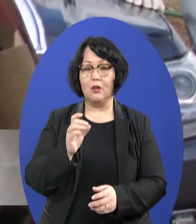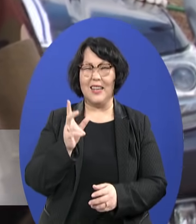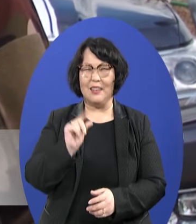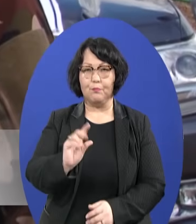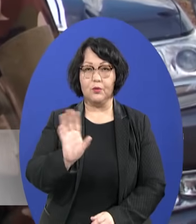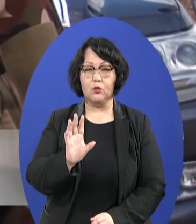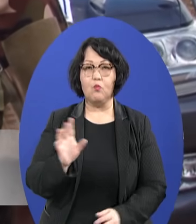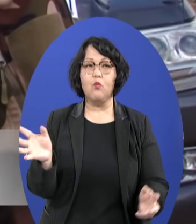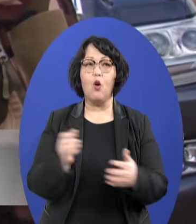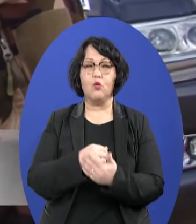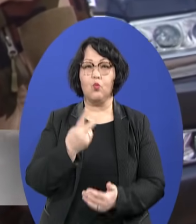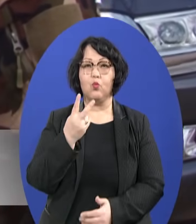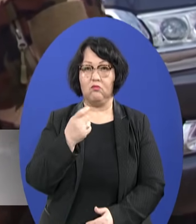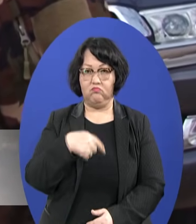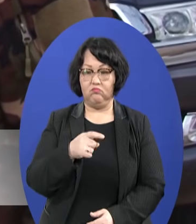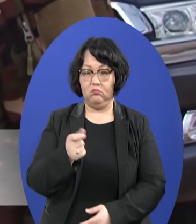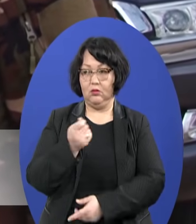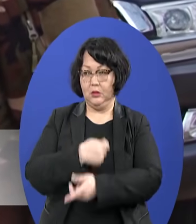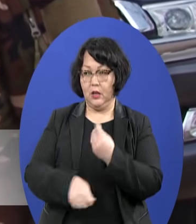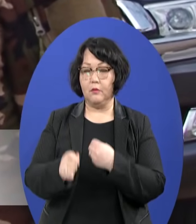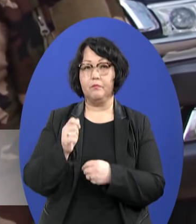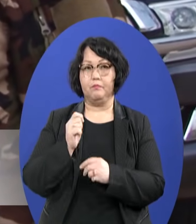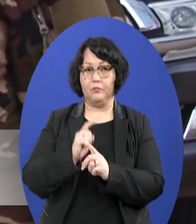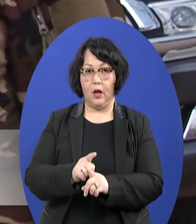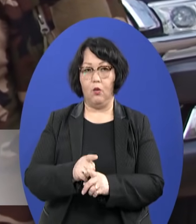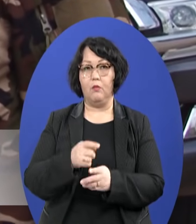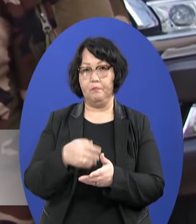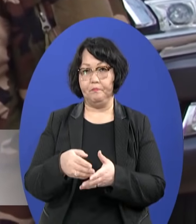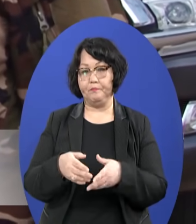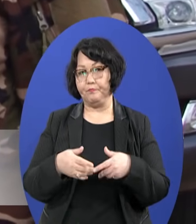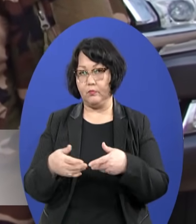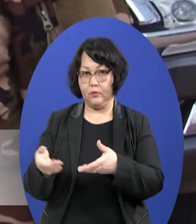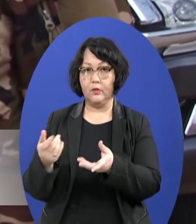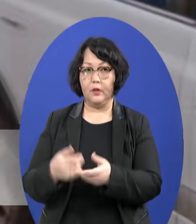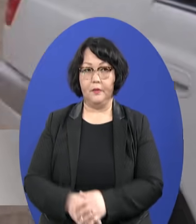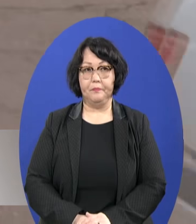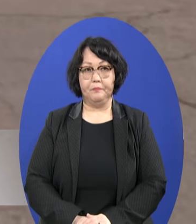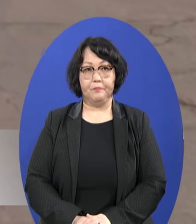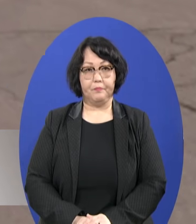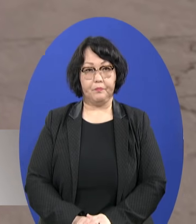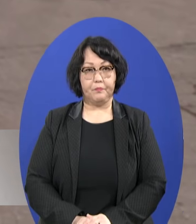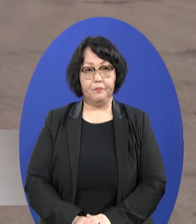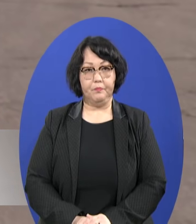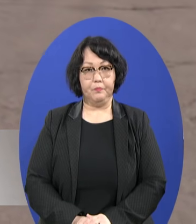дээр нь бол одоо малын эм тариа за тижэлүүдийг бол хүргэж ингэж ажиллана.